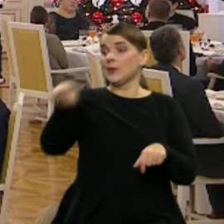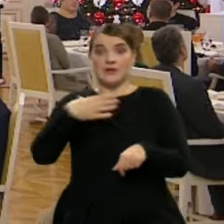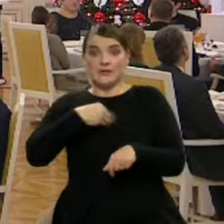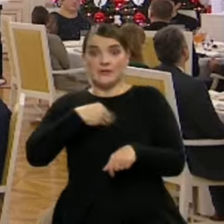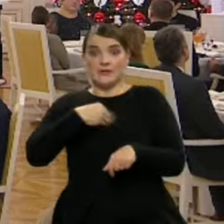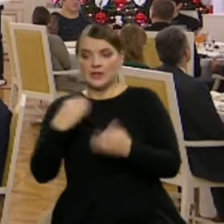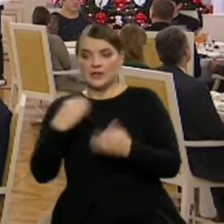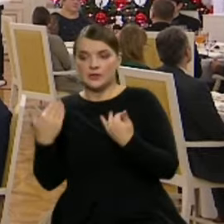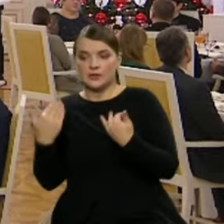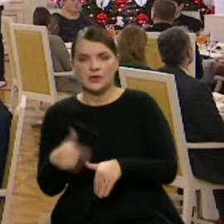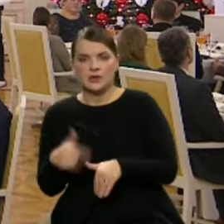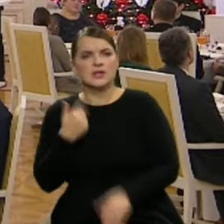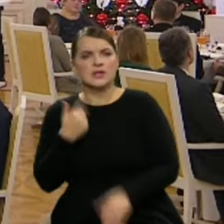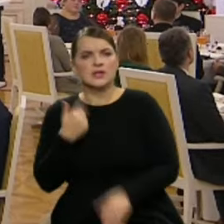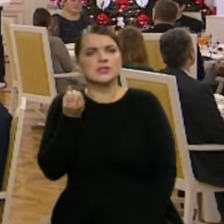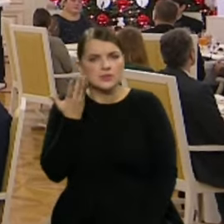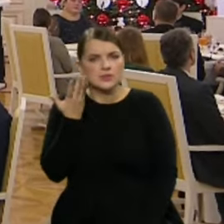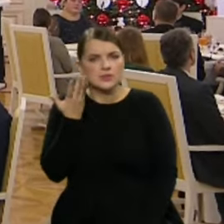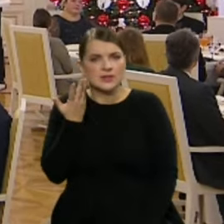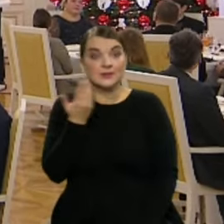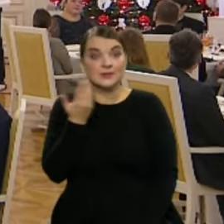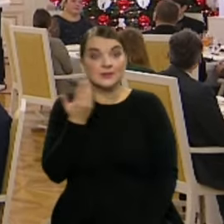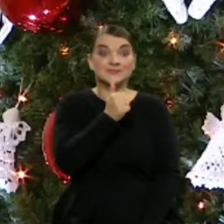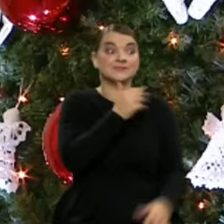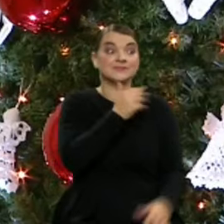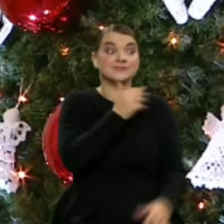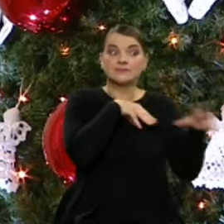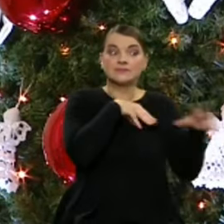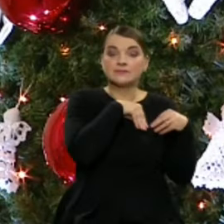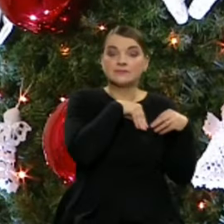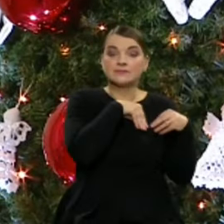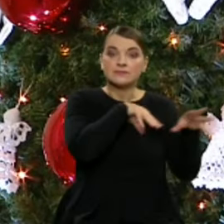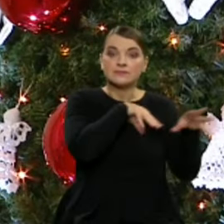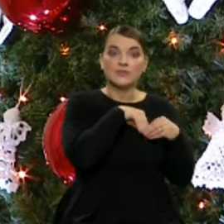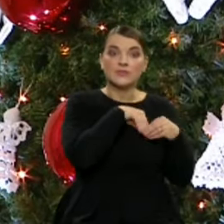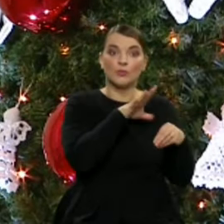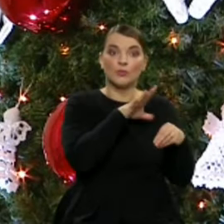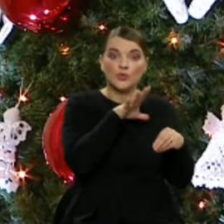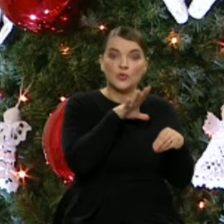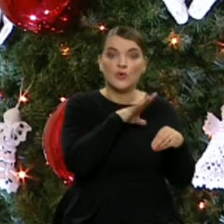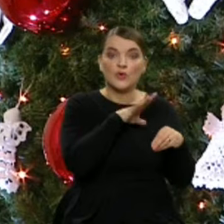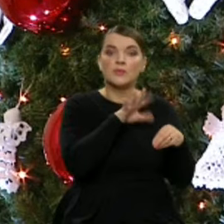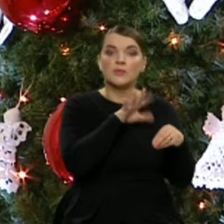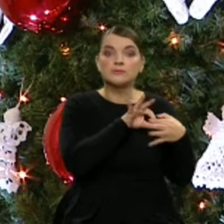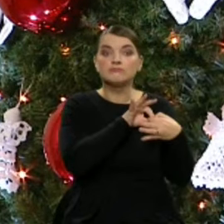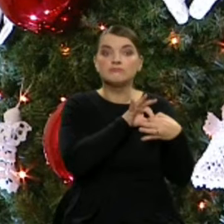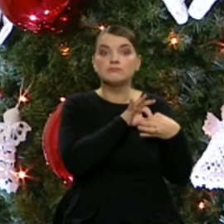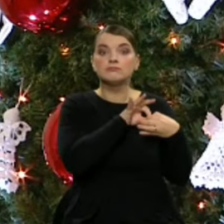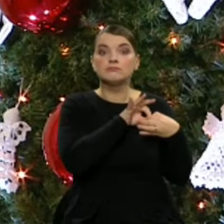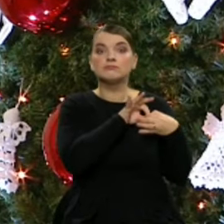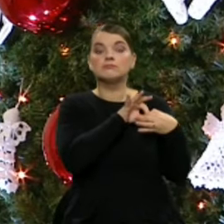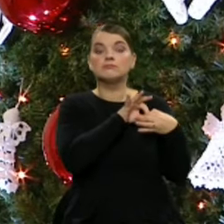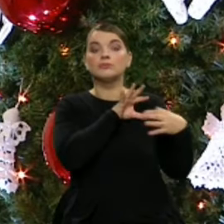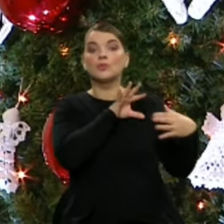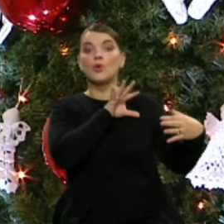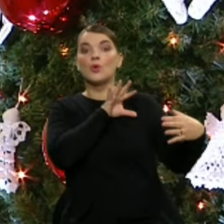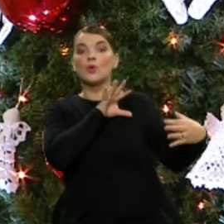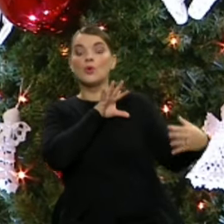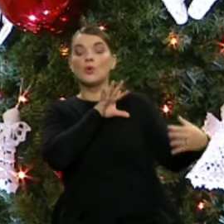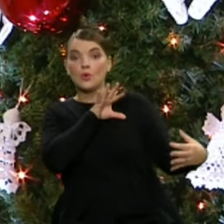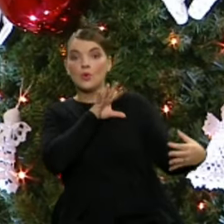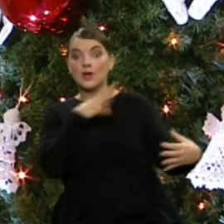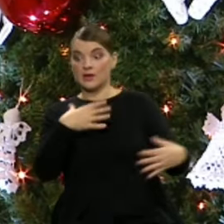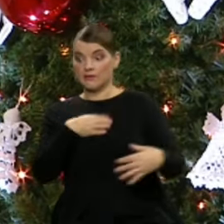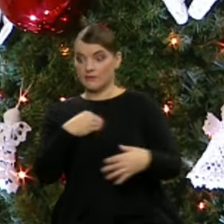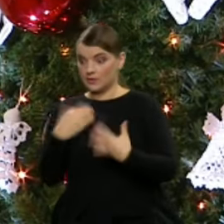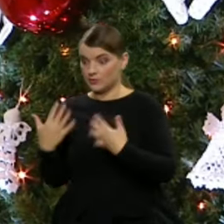kažko netekau, tą, ką aš turėjau visada šalia savęs, bet iki galo nesupratau. Ir tada aš supratau,